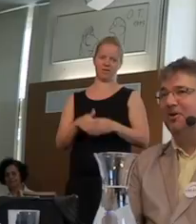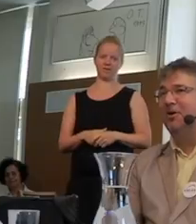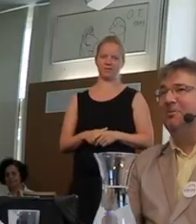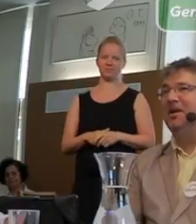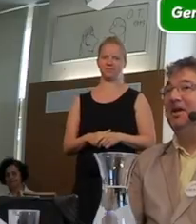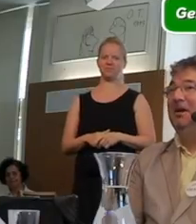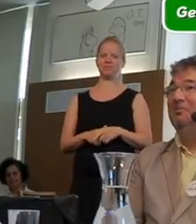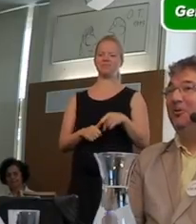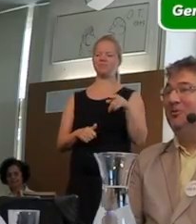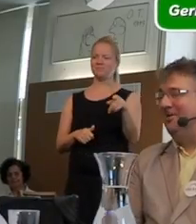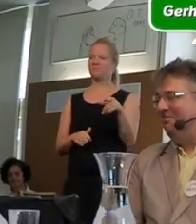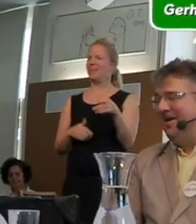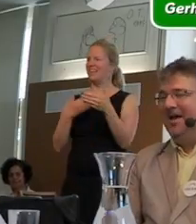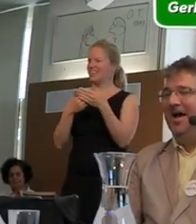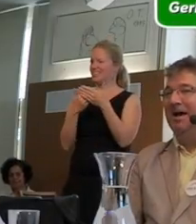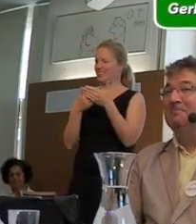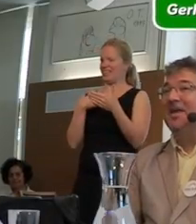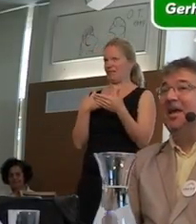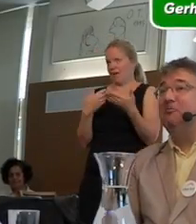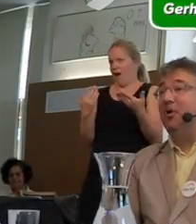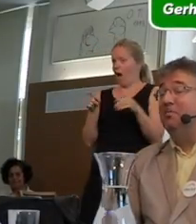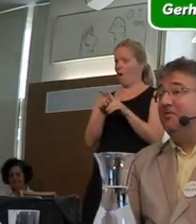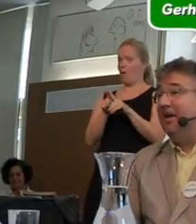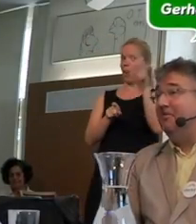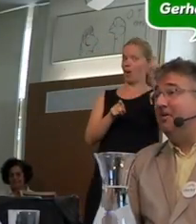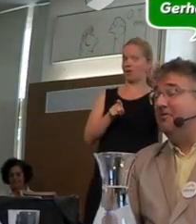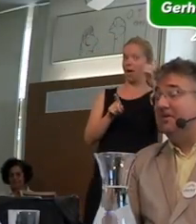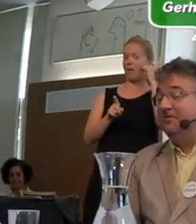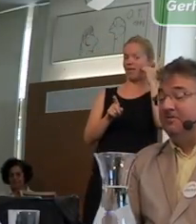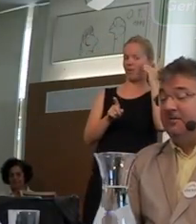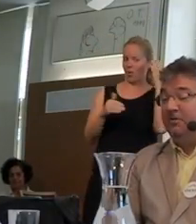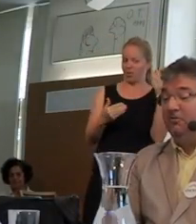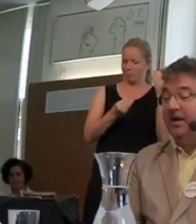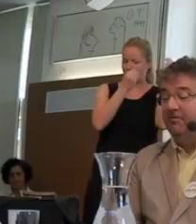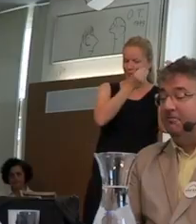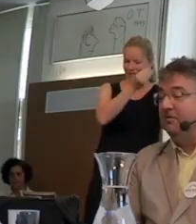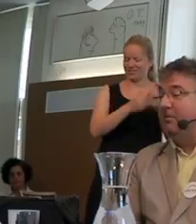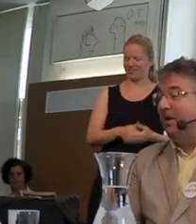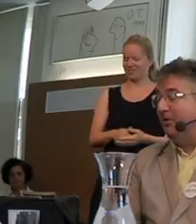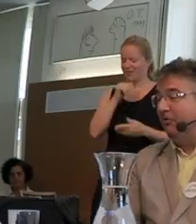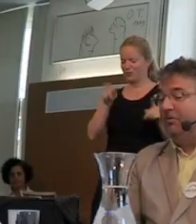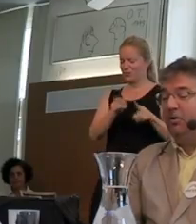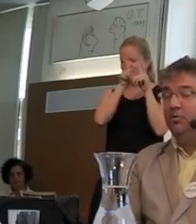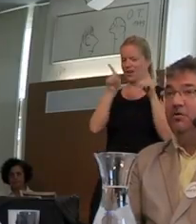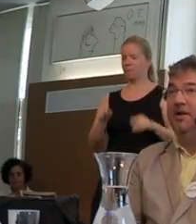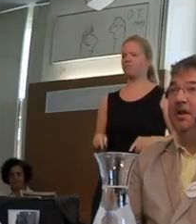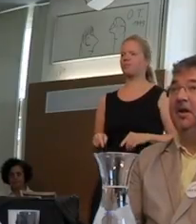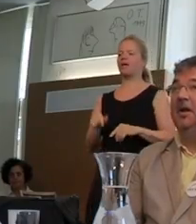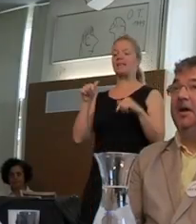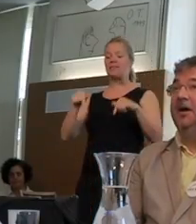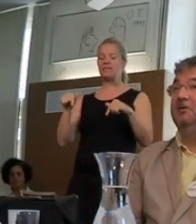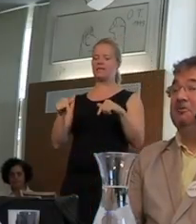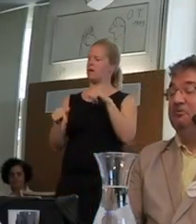Leute heute auch am Handy begrüßt habe. Es freut mich sehr, dass diese Sendung zu ernsthaften Themen, aber trotzdem auch